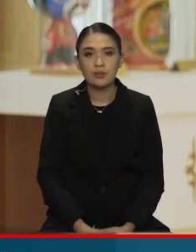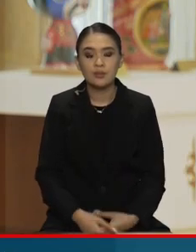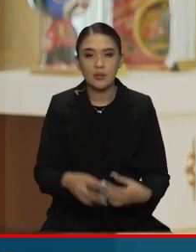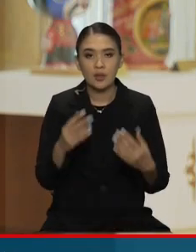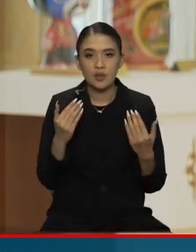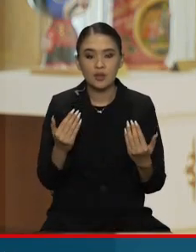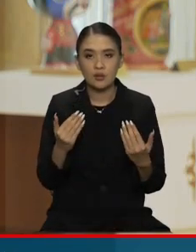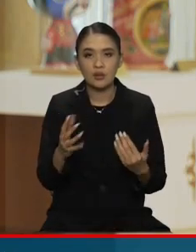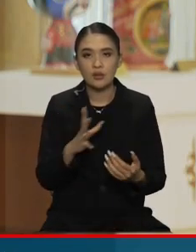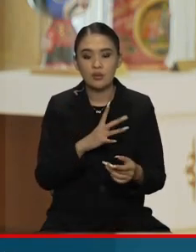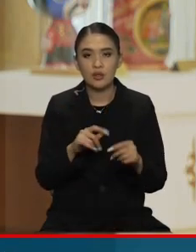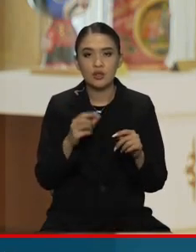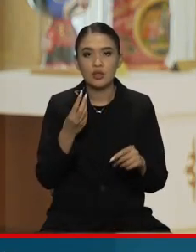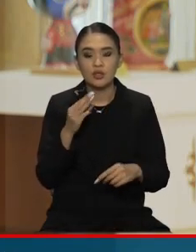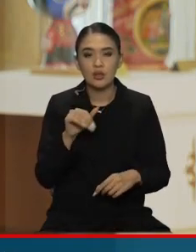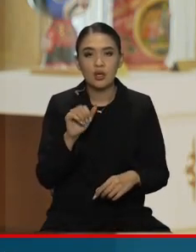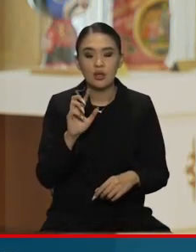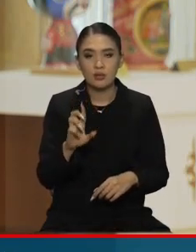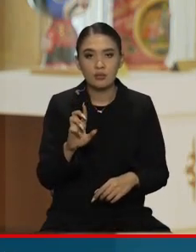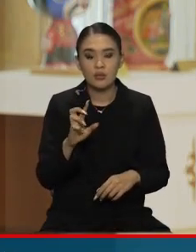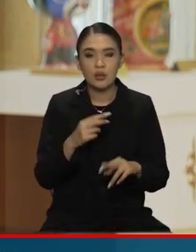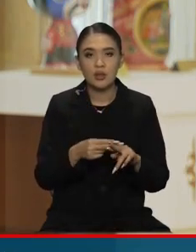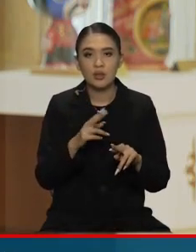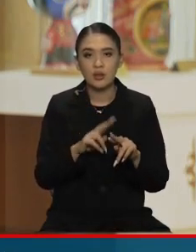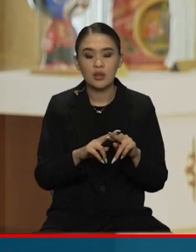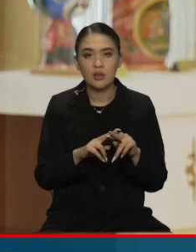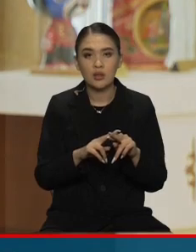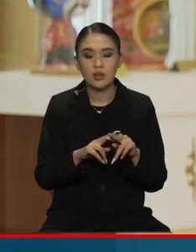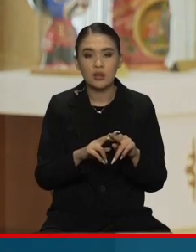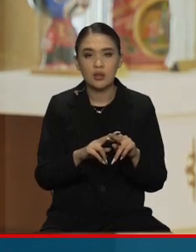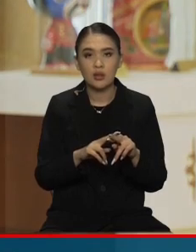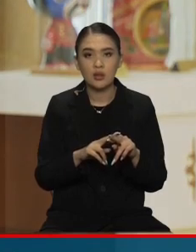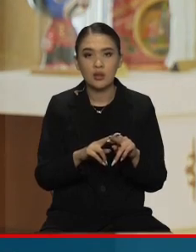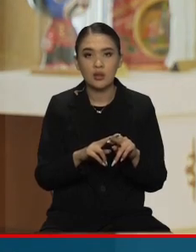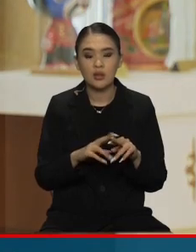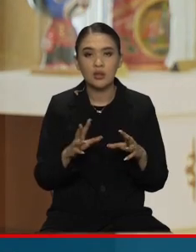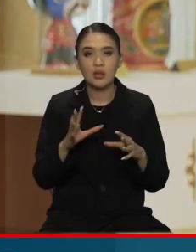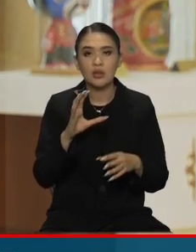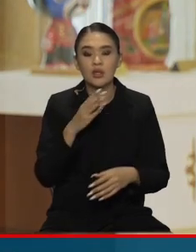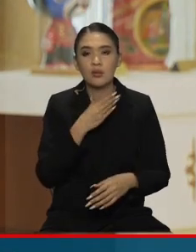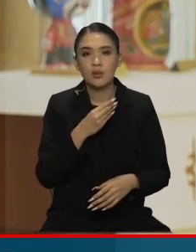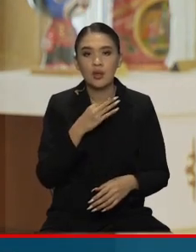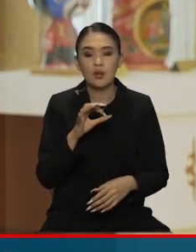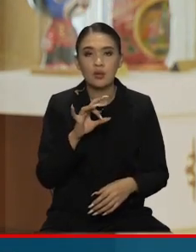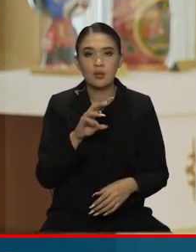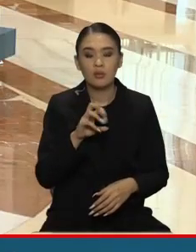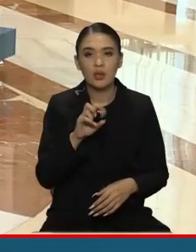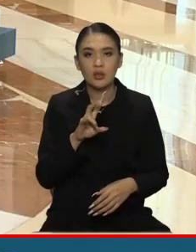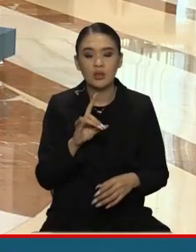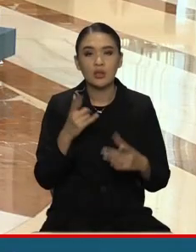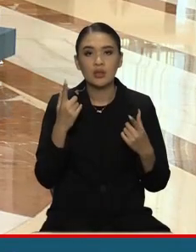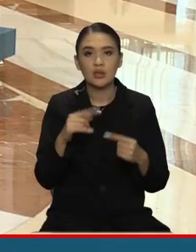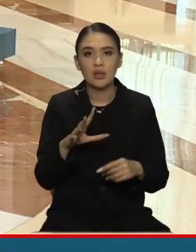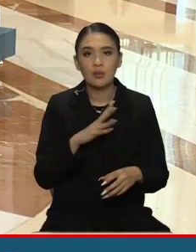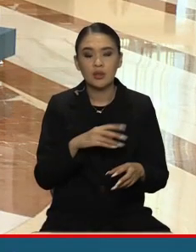Мы создали штаб при данном предприятии семьи Урман и куда вошли